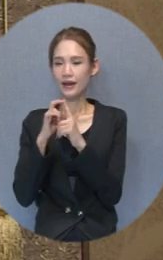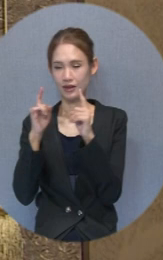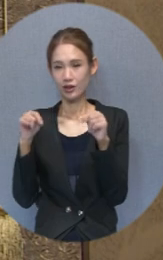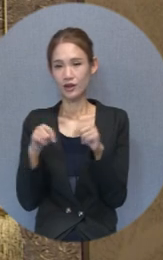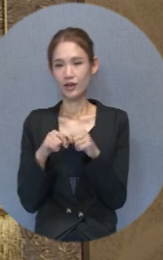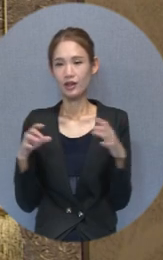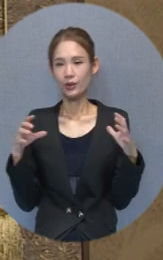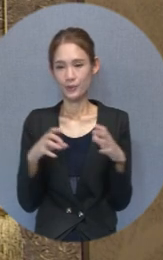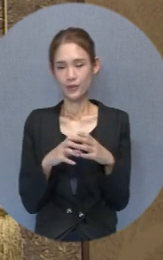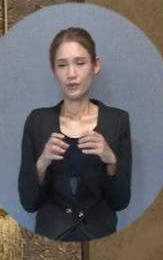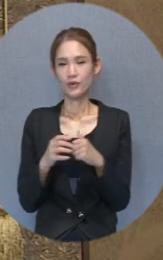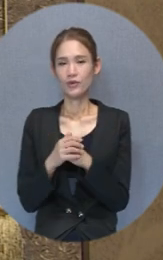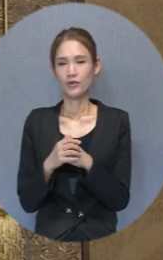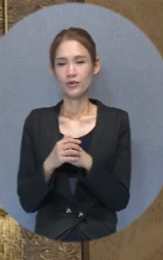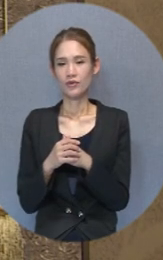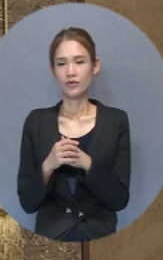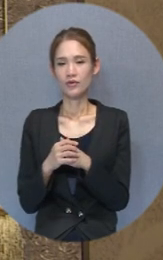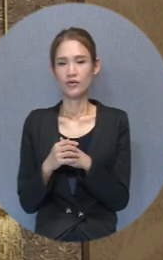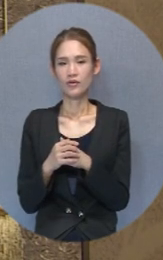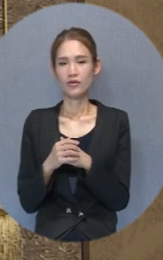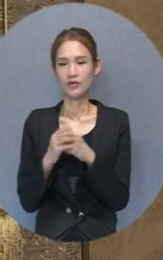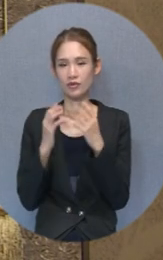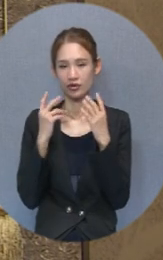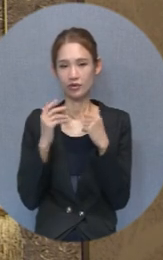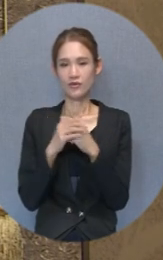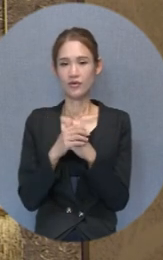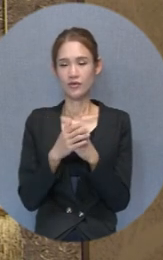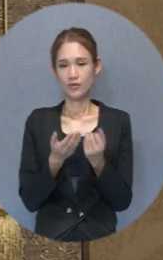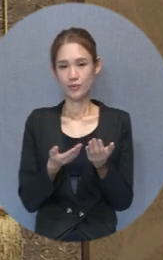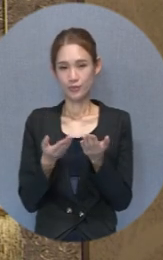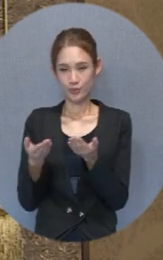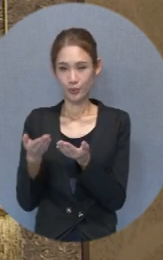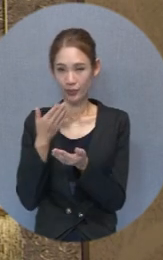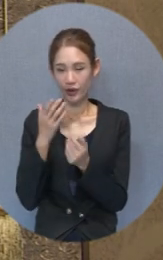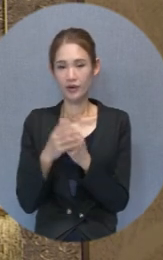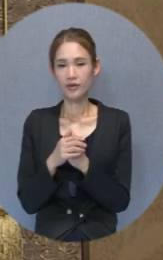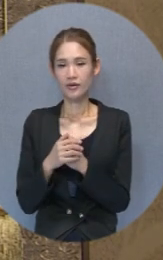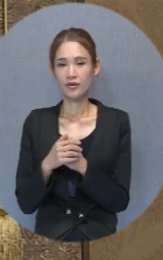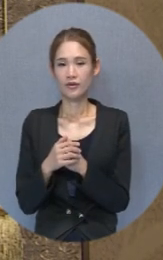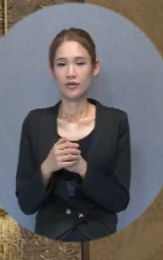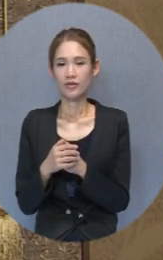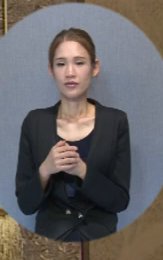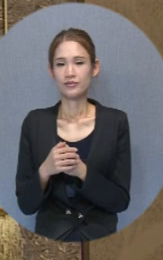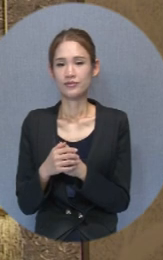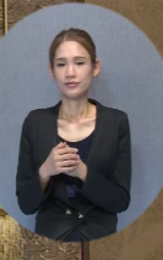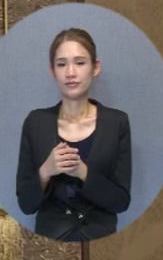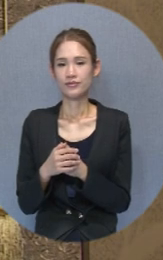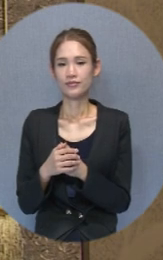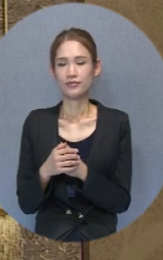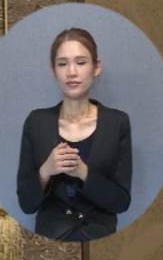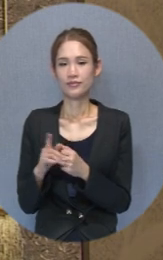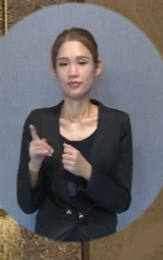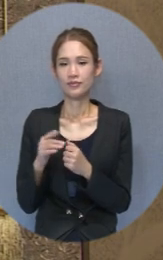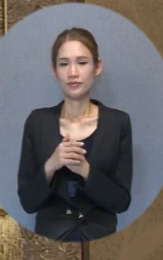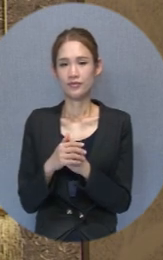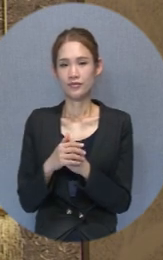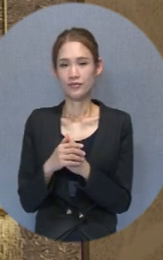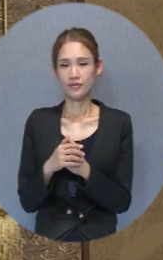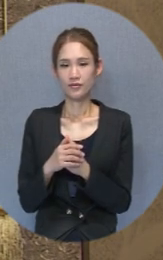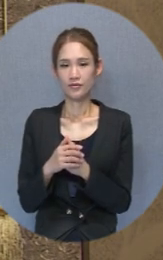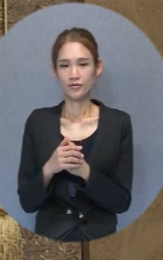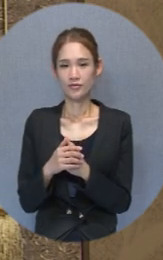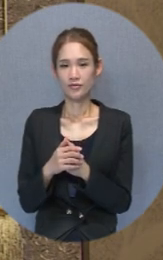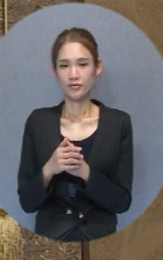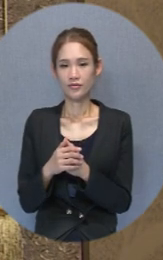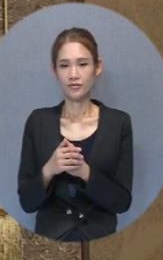모이게 되고요. 아. 그거를 이제 아이들 하나이한테 보내게 되는 거예요. 이제 이런 단어 카드가